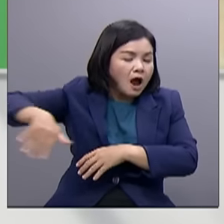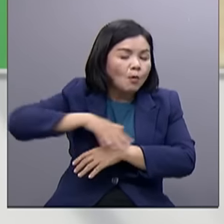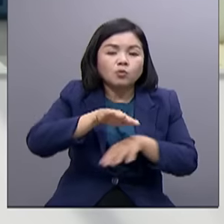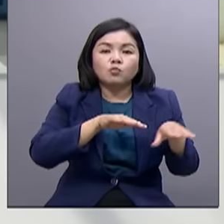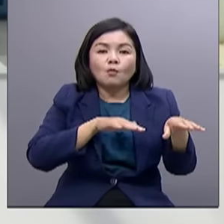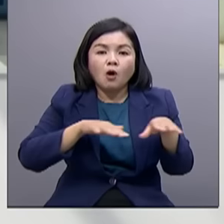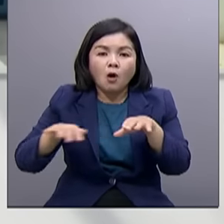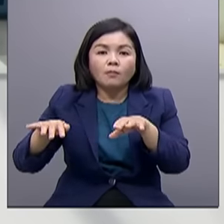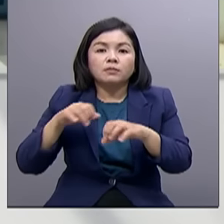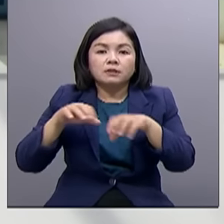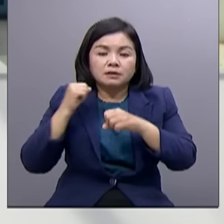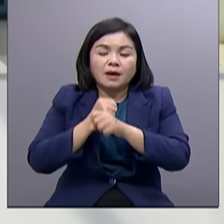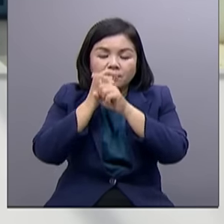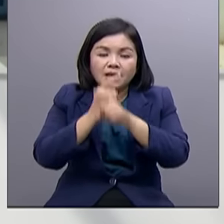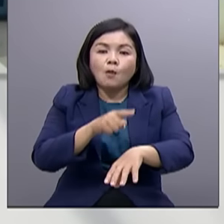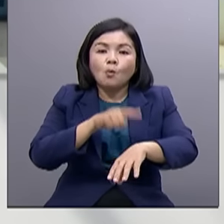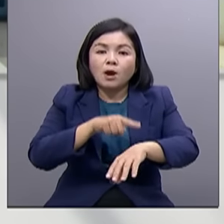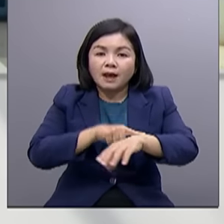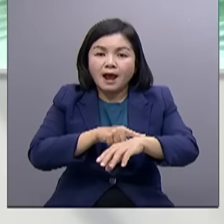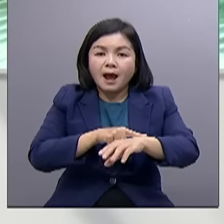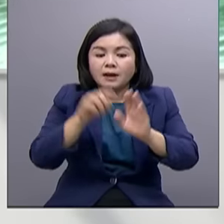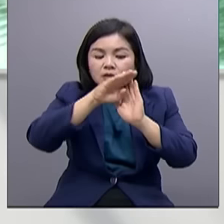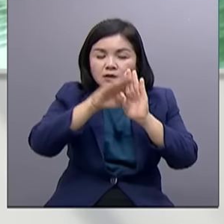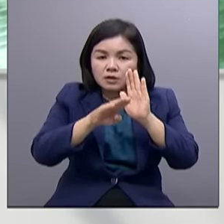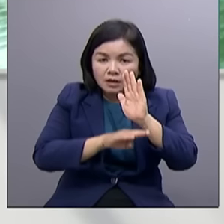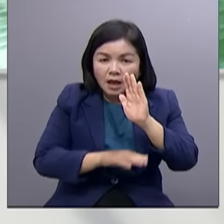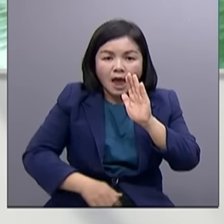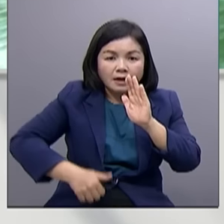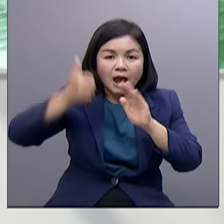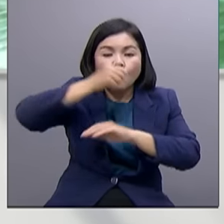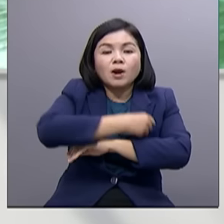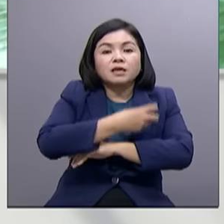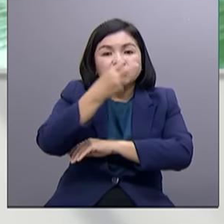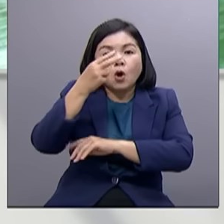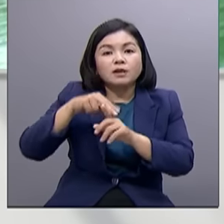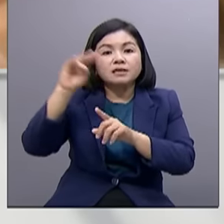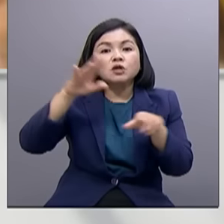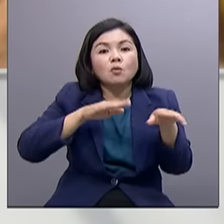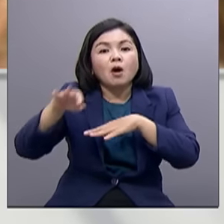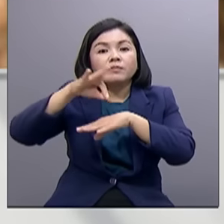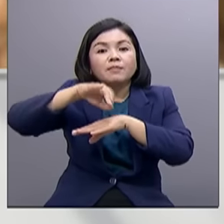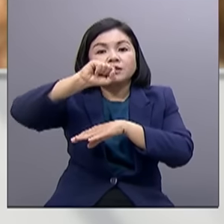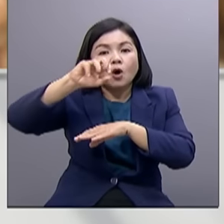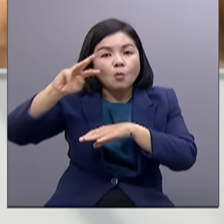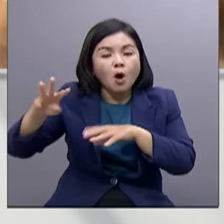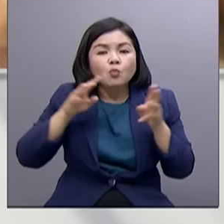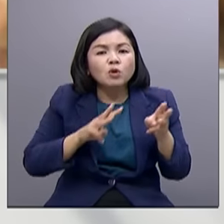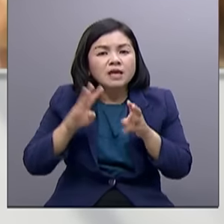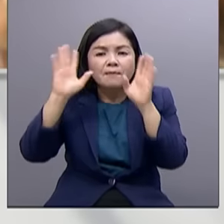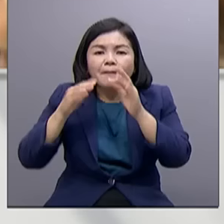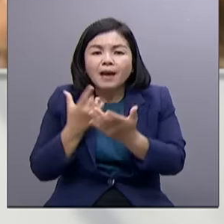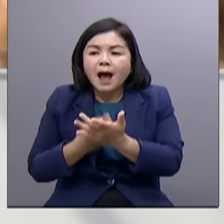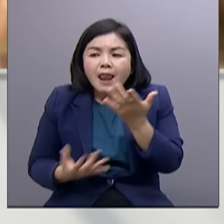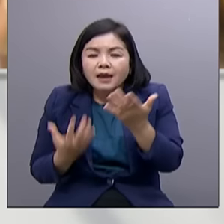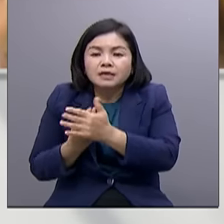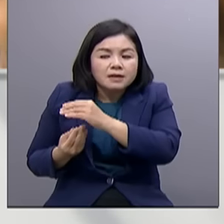หน้าให้เป็นไปตามไลนก็คือได้สวชุดใหม่ในวันที่ 2กรกฎาคมดังนั้นการจะมีปัญหาจะฮ้วหรือใช้อิทธิพลอะไร